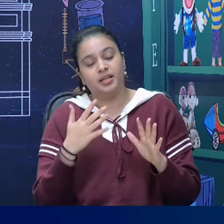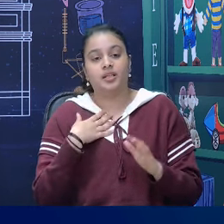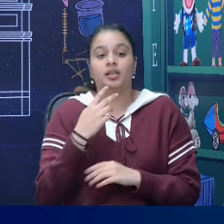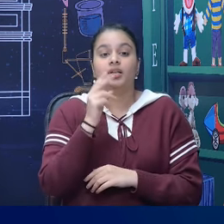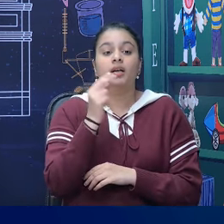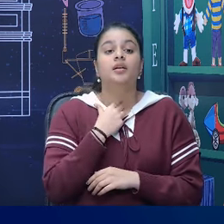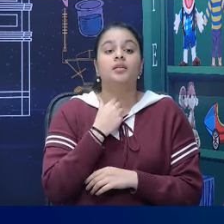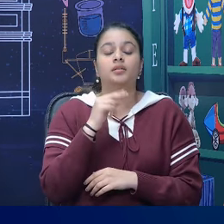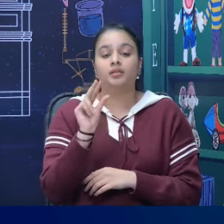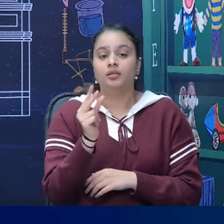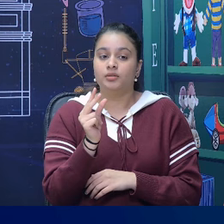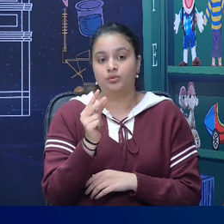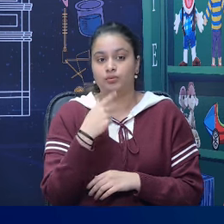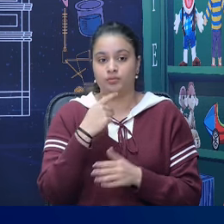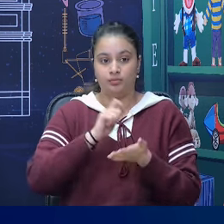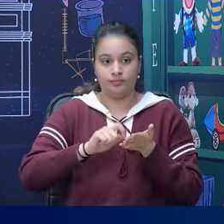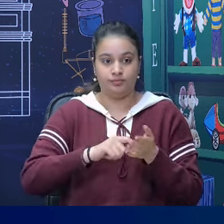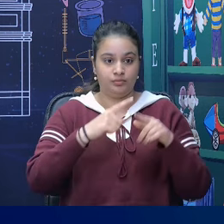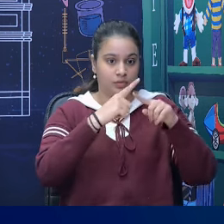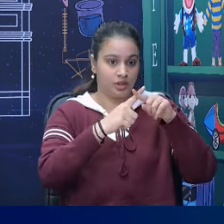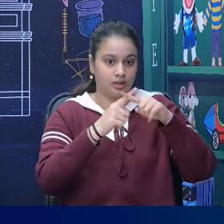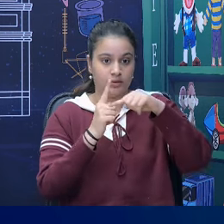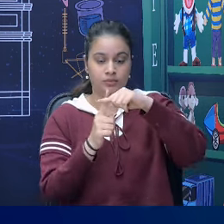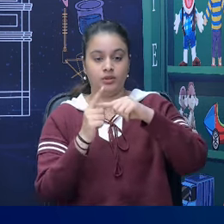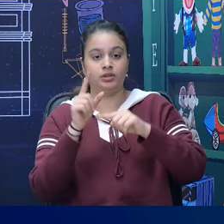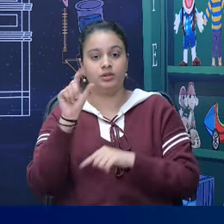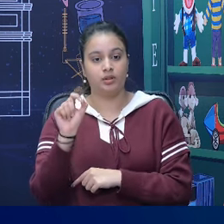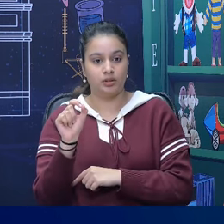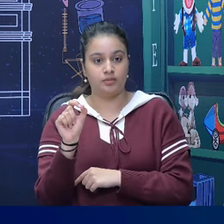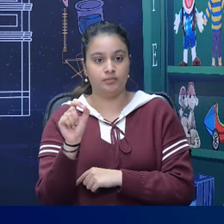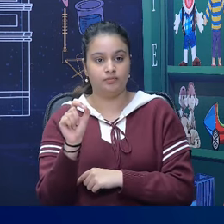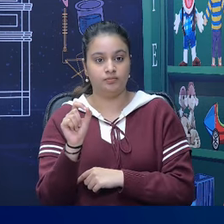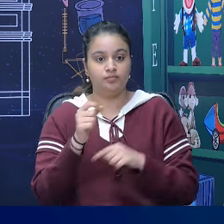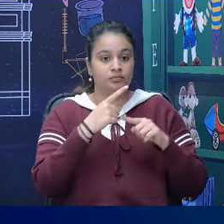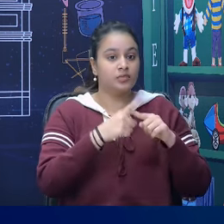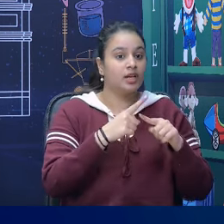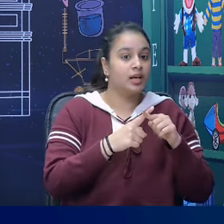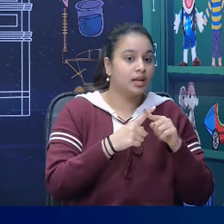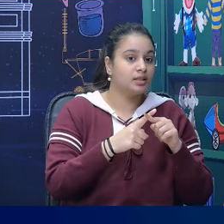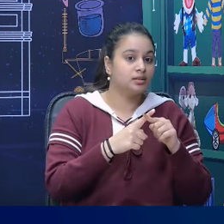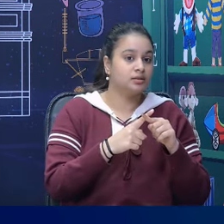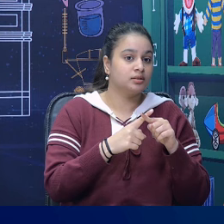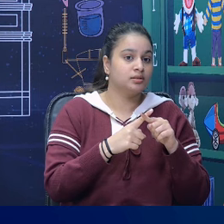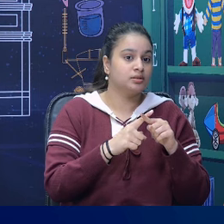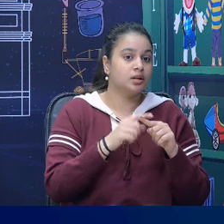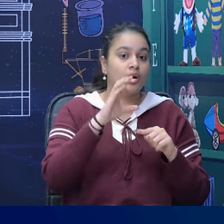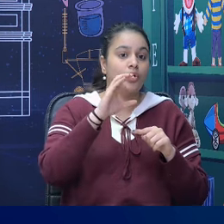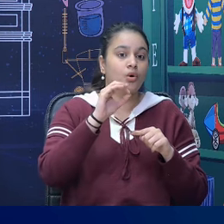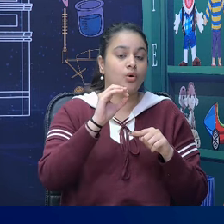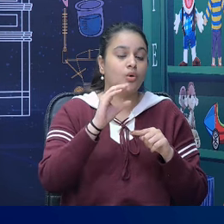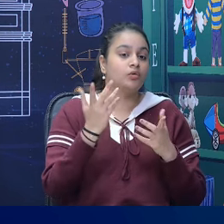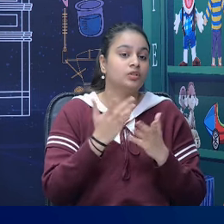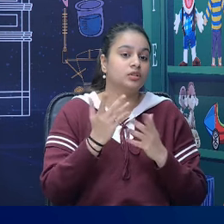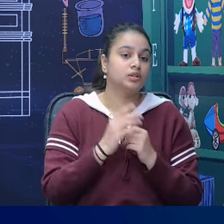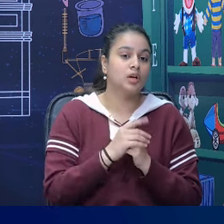दोबारा लेते हैं x प् 10 एक प् 10 तो इसमें एक्स का कोफ क्या है x प् 10